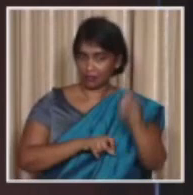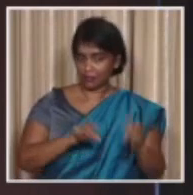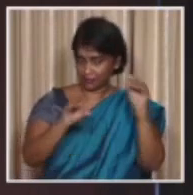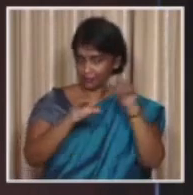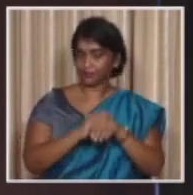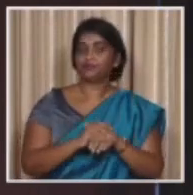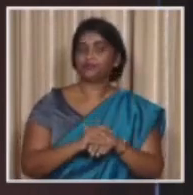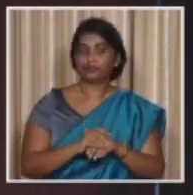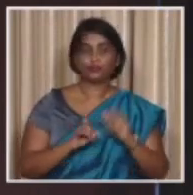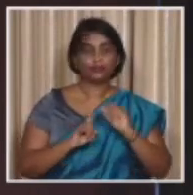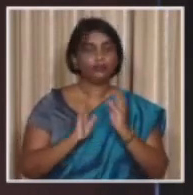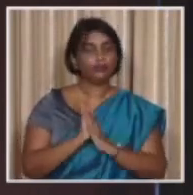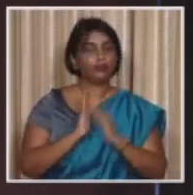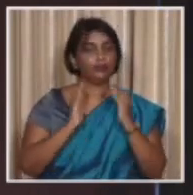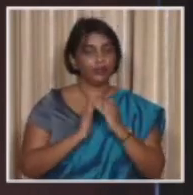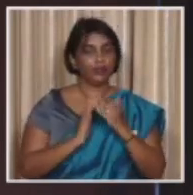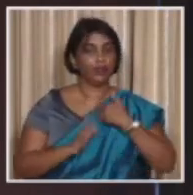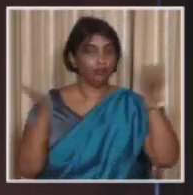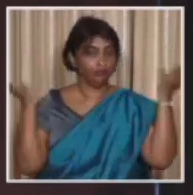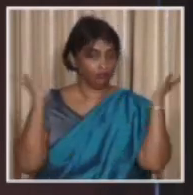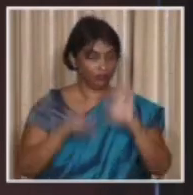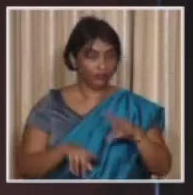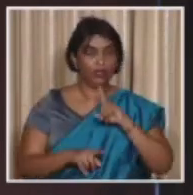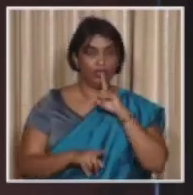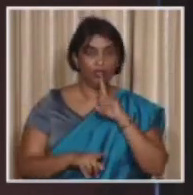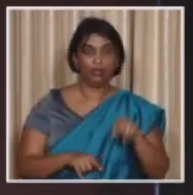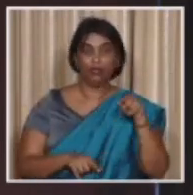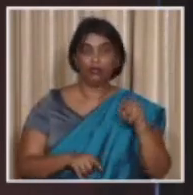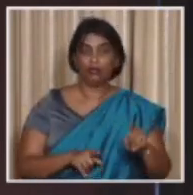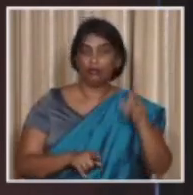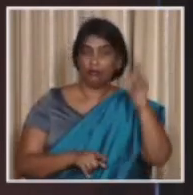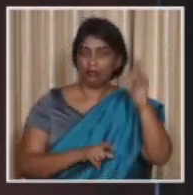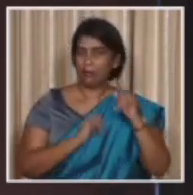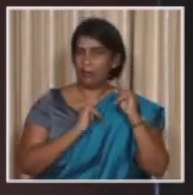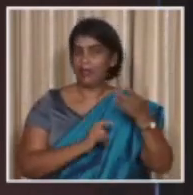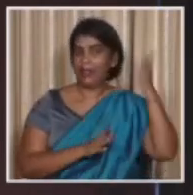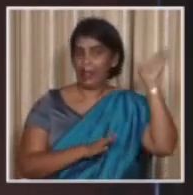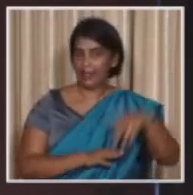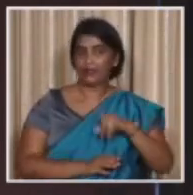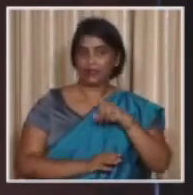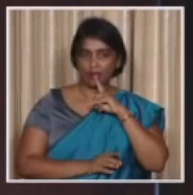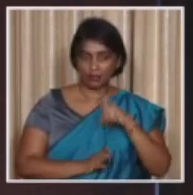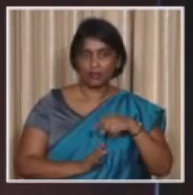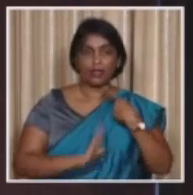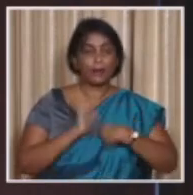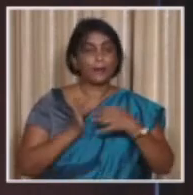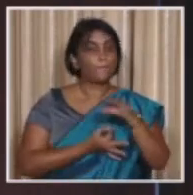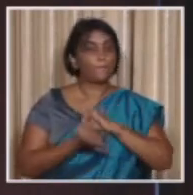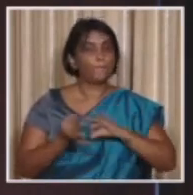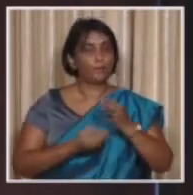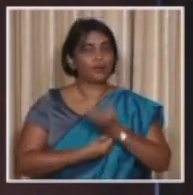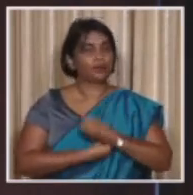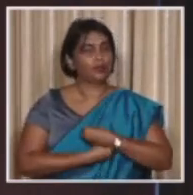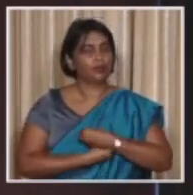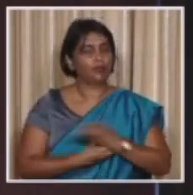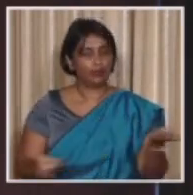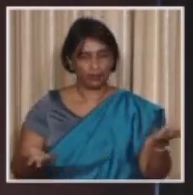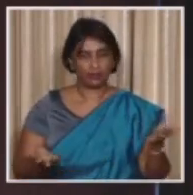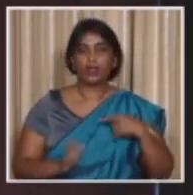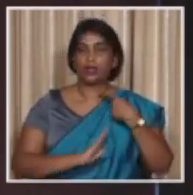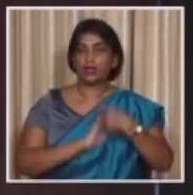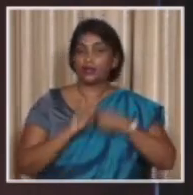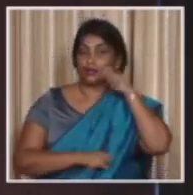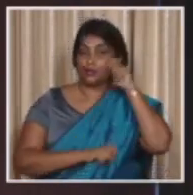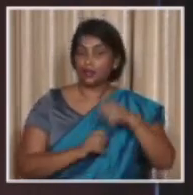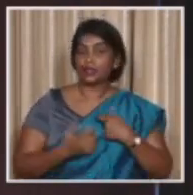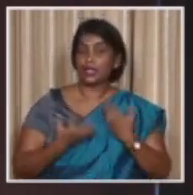කරනකොට අරලියගහ මන්දිරයට අපිට ගෙන්නලා ගුවා, ඔන්න කම්මුතුකාරයෙක් එනවා කියලා ඉවරලා. රටේ ප්‍රජාතන්ත්‍රවාදයේ කම්මුතුයි, රටේ